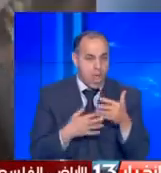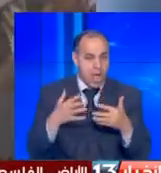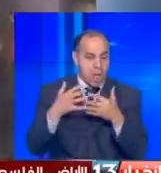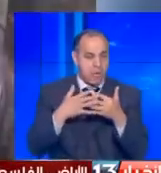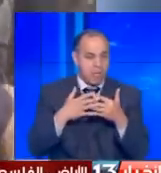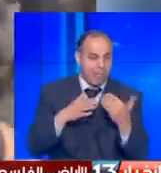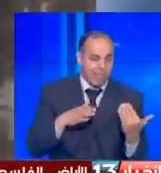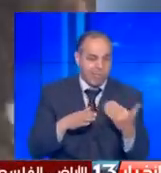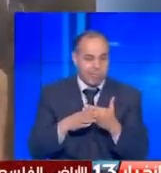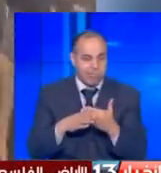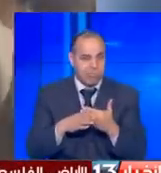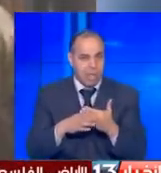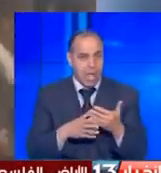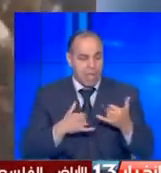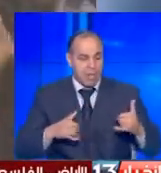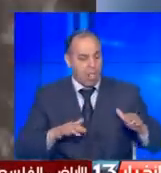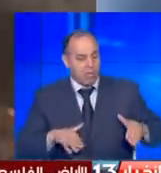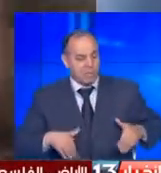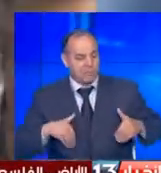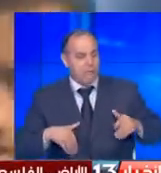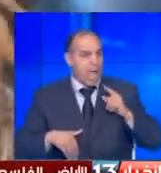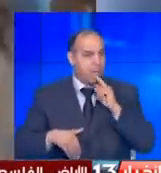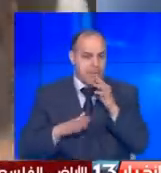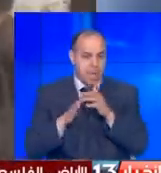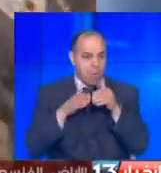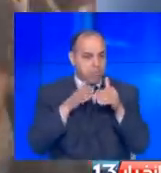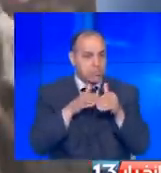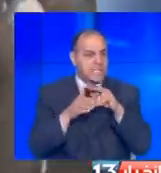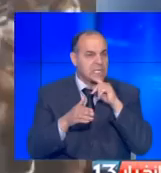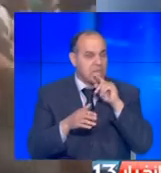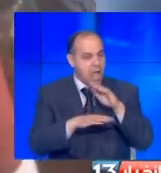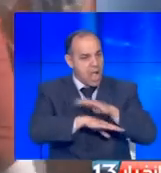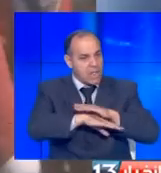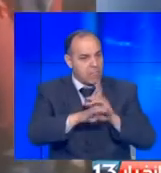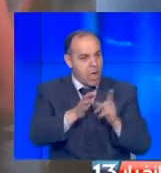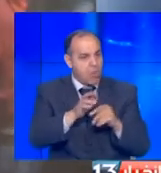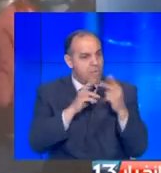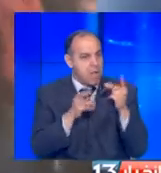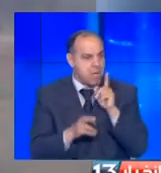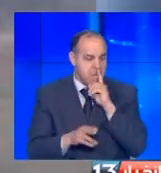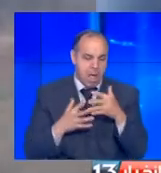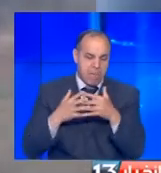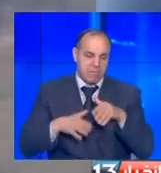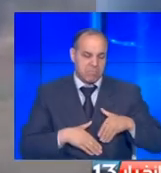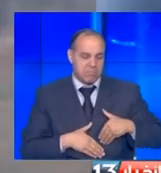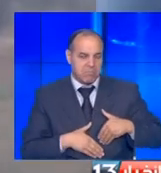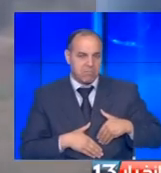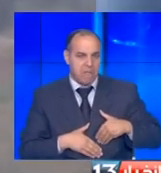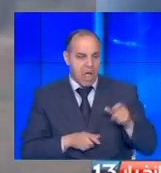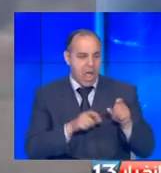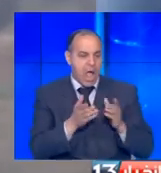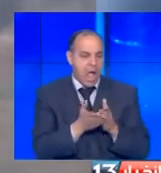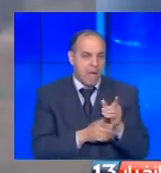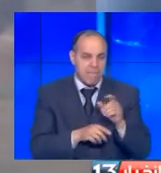المتحدة الأمريكية دون تبني مجلس الأمن بيانا يطالب إسرائيل باحترام القانون الدولي واحترام حق